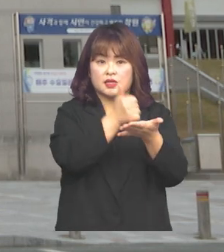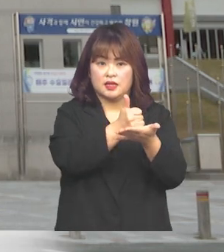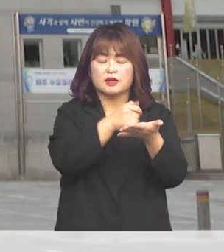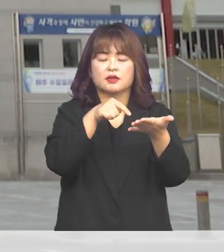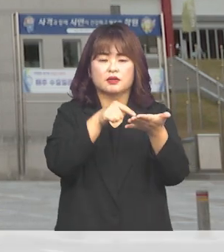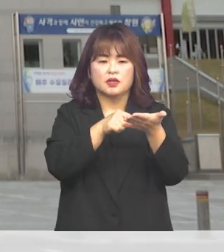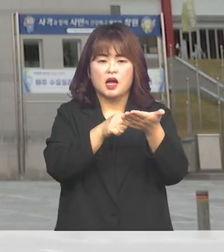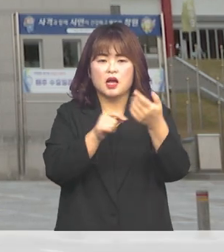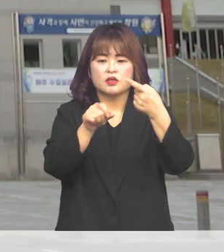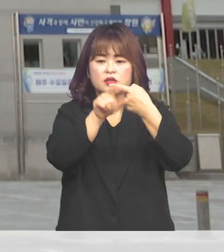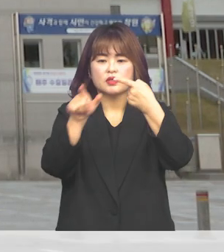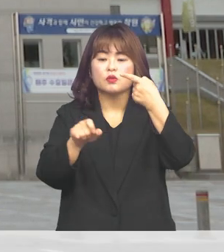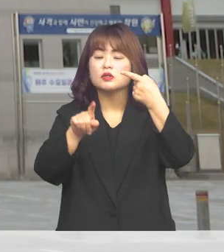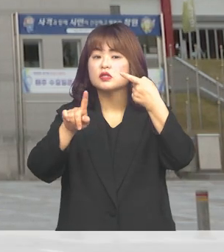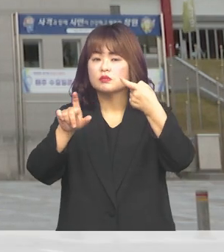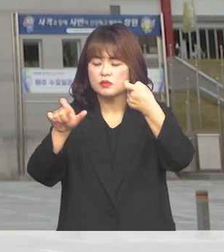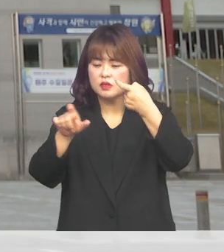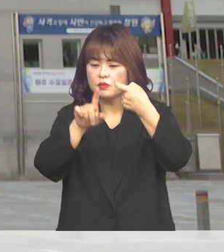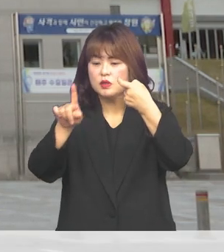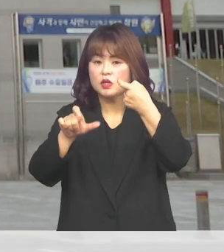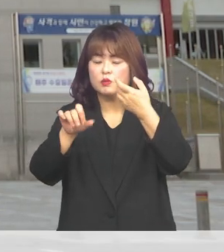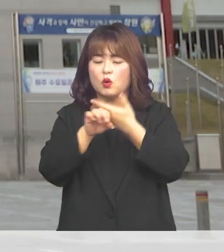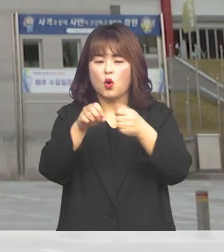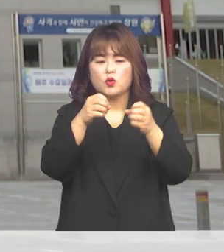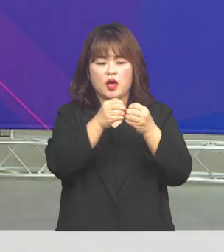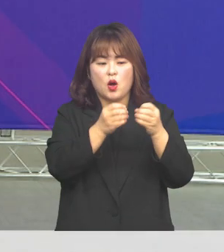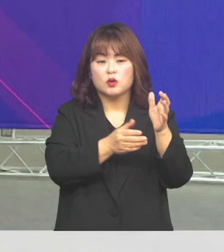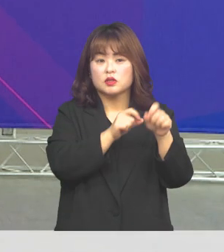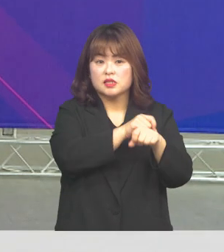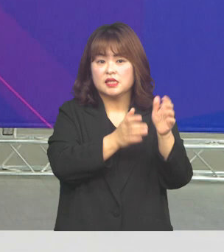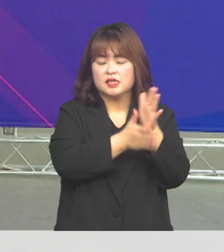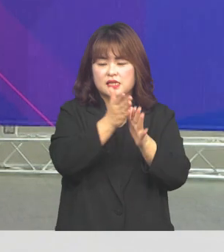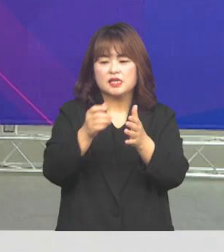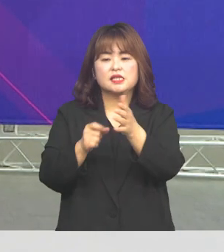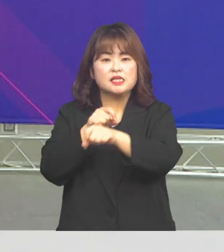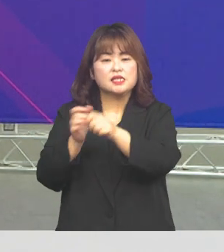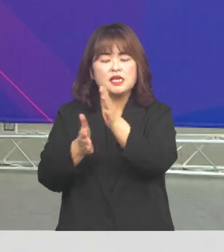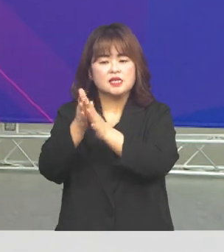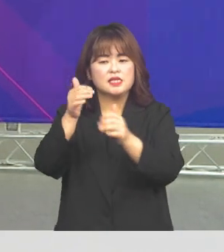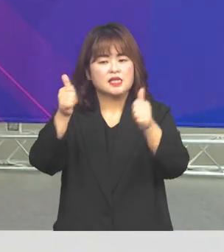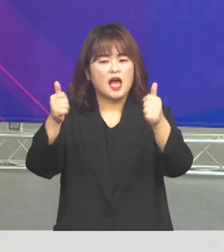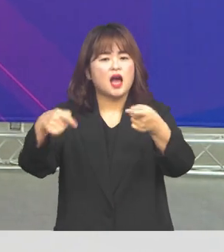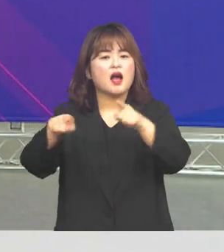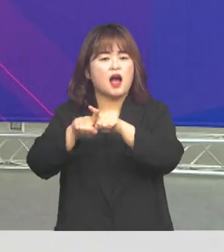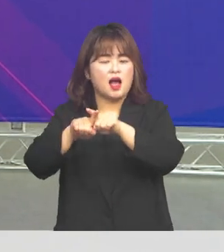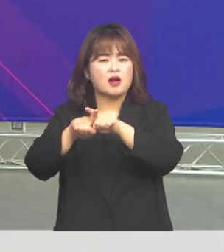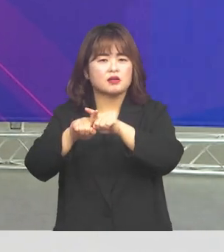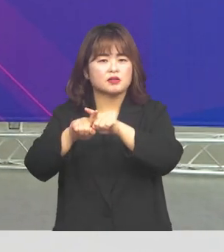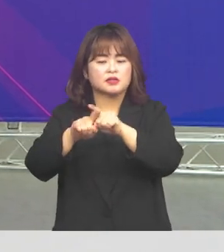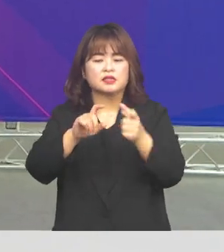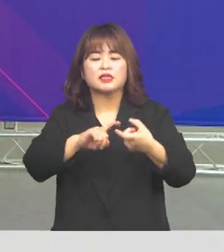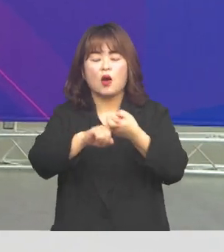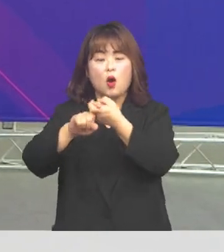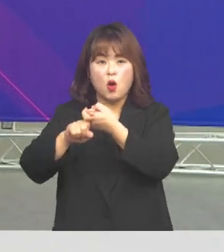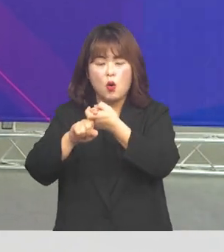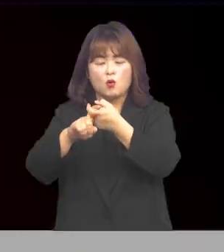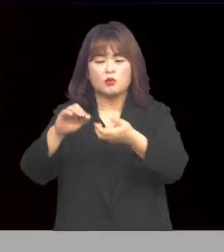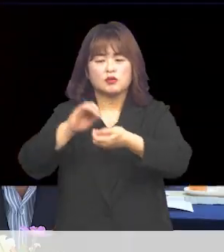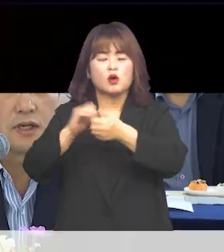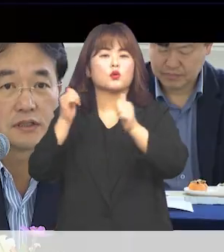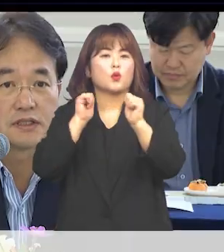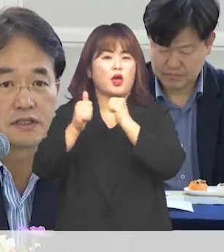이상일 용인특례시장이 15일 창원특례시에서 열린 대한민국 특례시 시장협의회 정기회의에